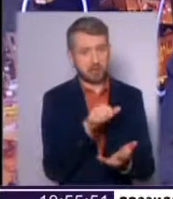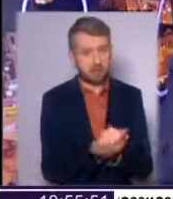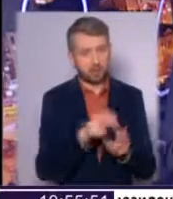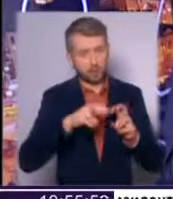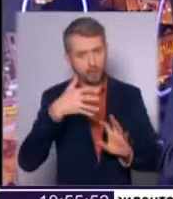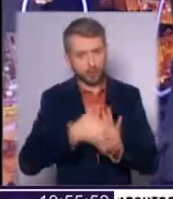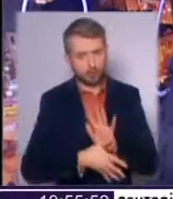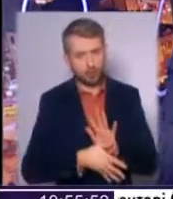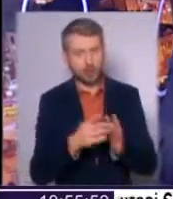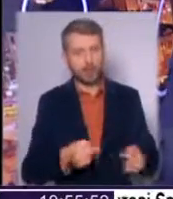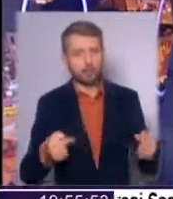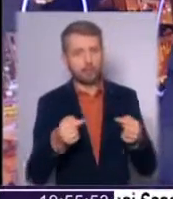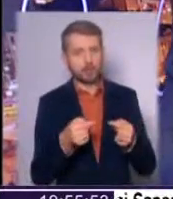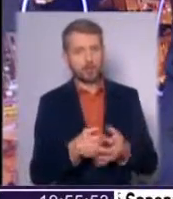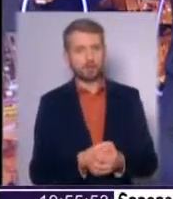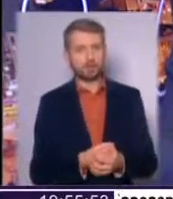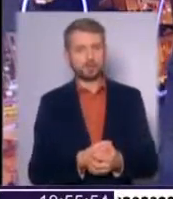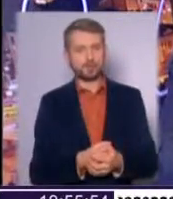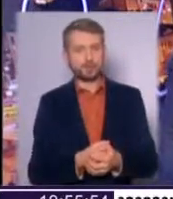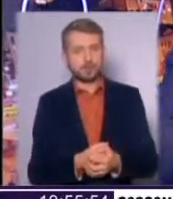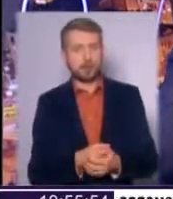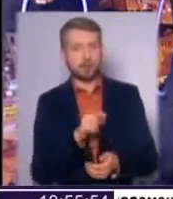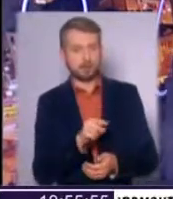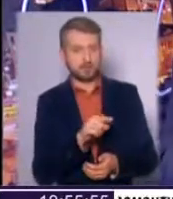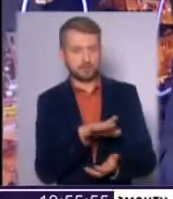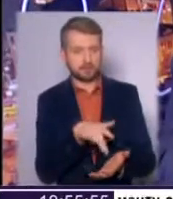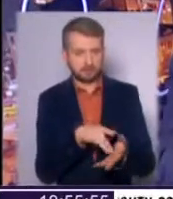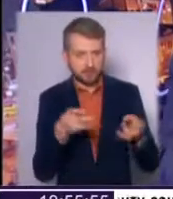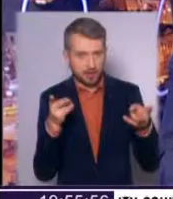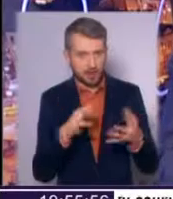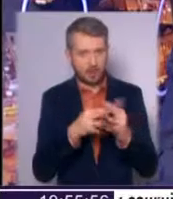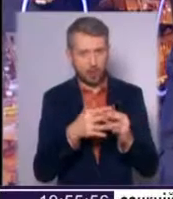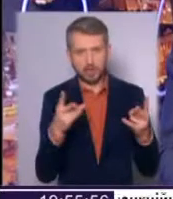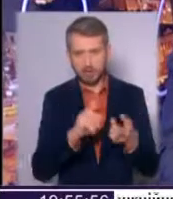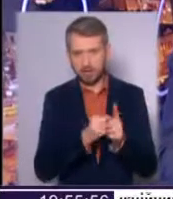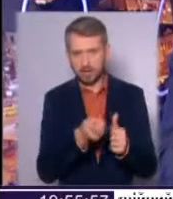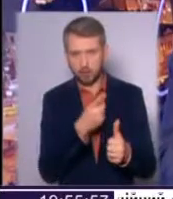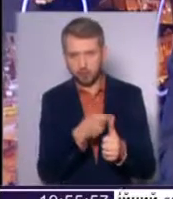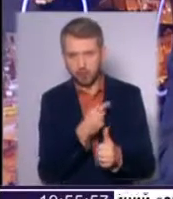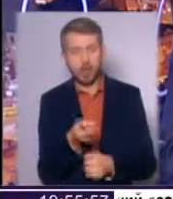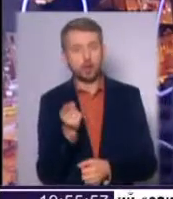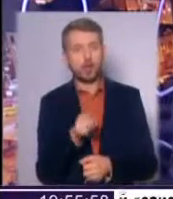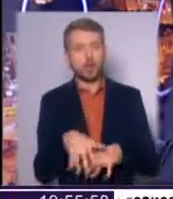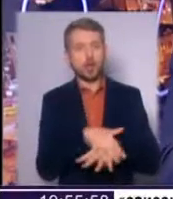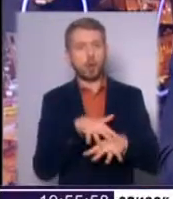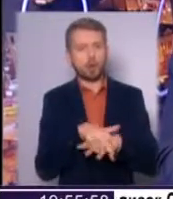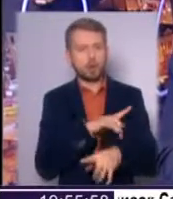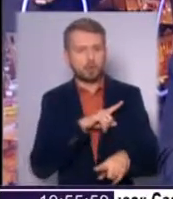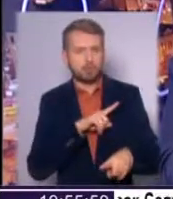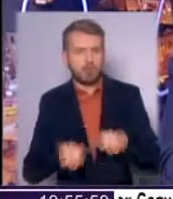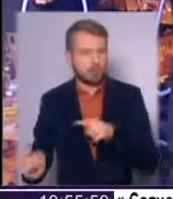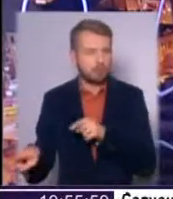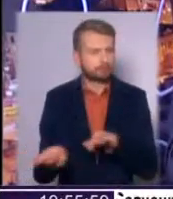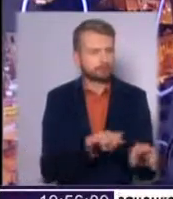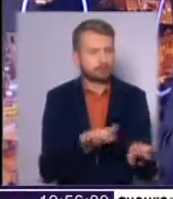досліджує. Відповідно, визначили, що цей населений пункт підлягає перейменуванню. Тоді громада оперативно